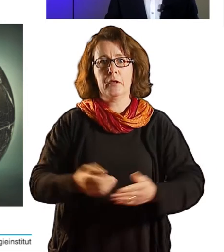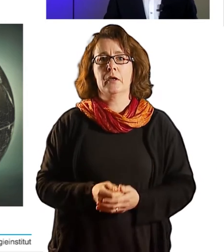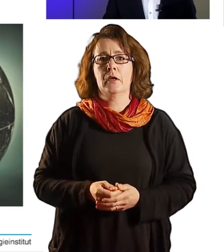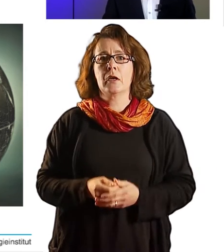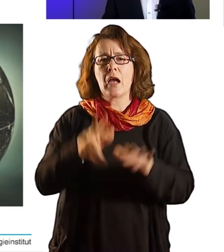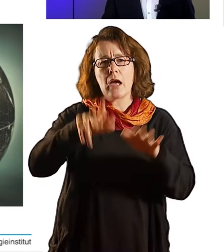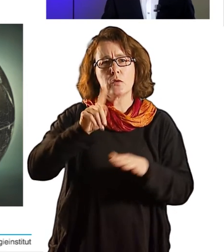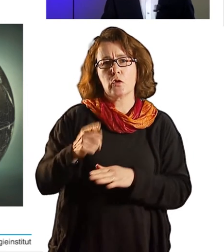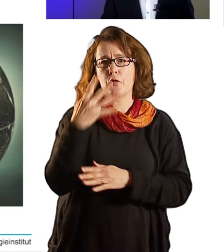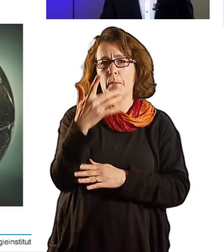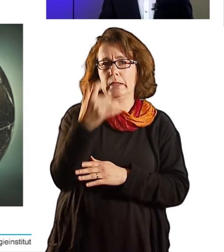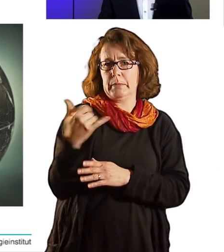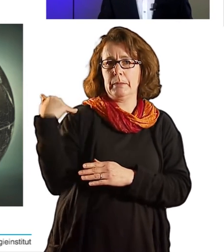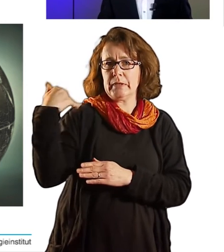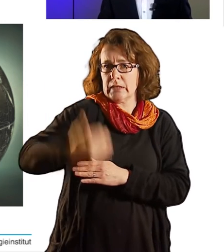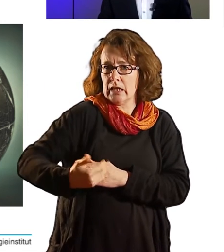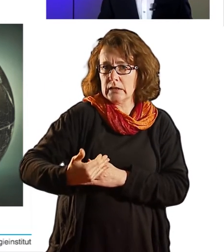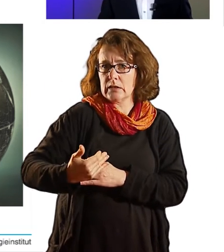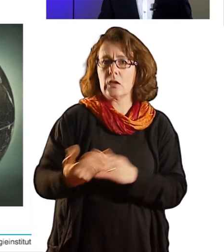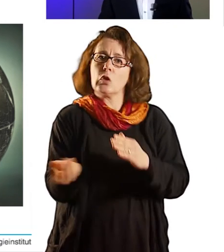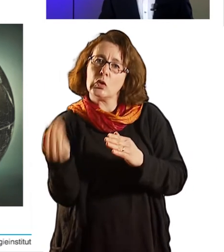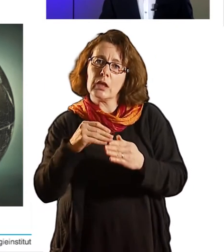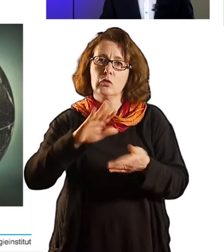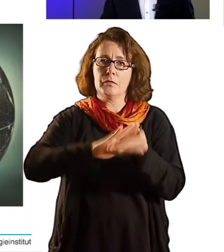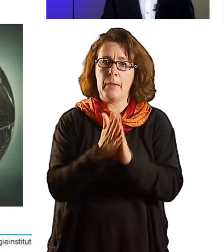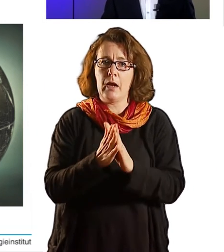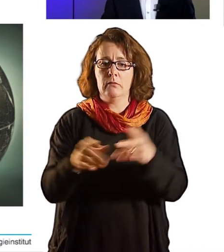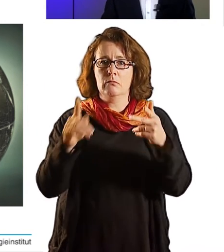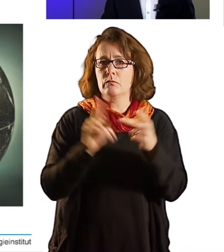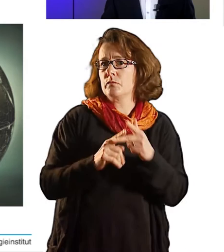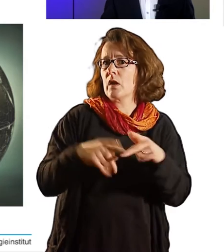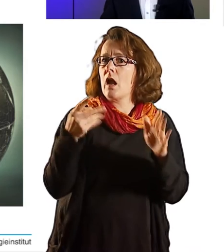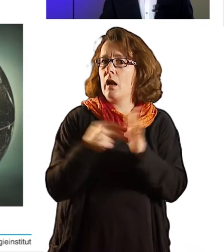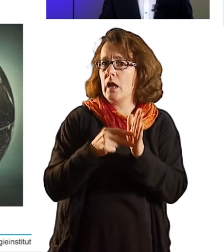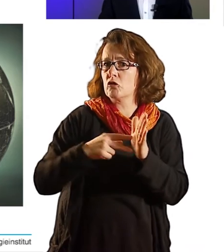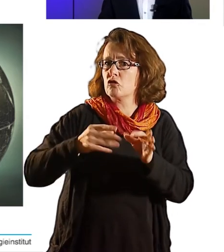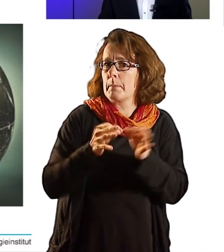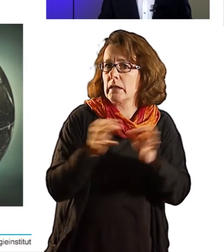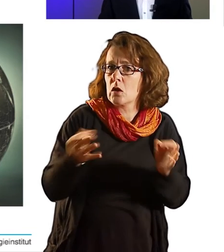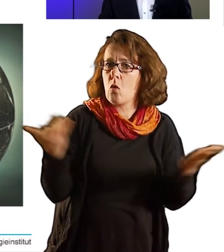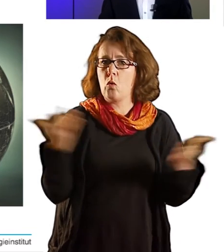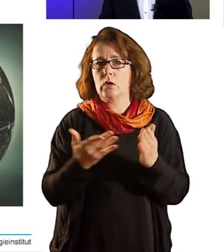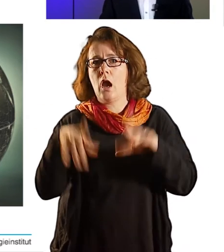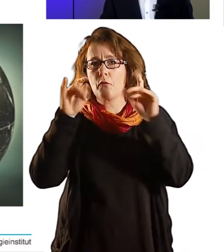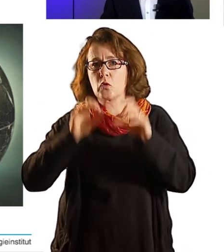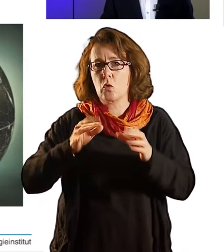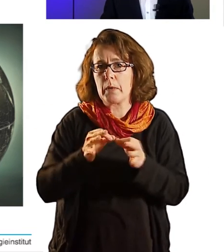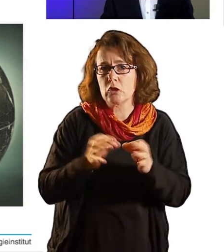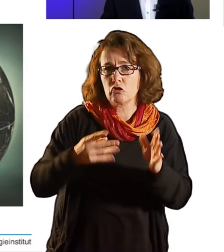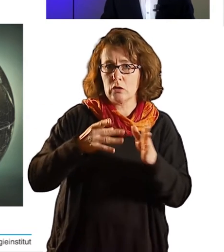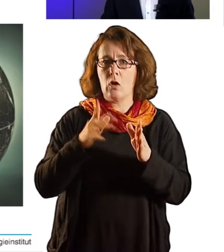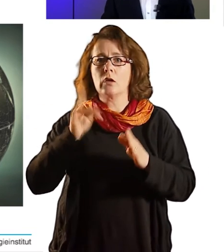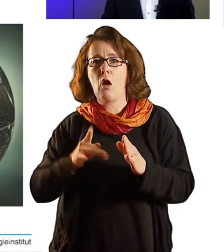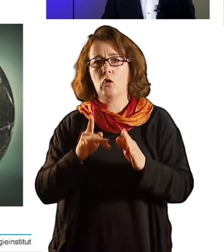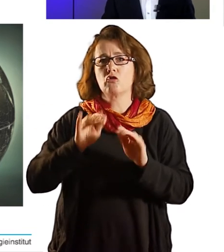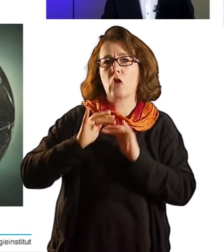seit 1875 wurden durch die Meterkonvention auch Vereinheitlichungen für die Messungen elektrischer und photometrischer Größen, die Messungen